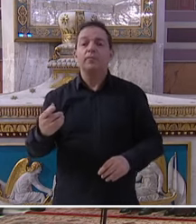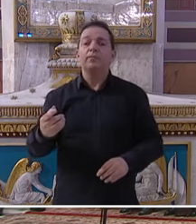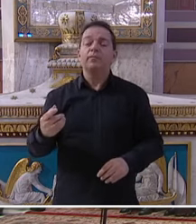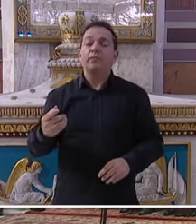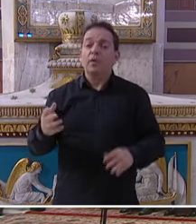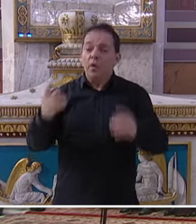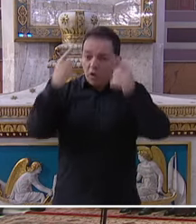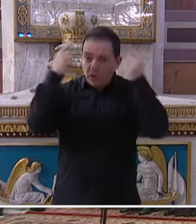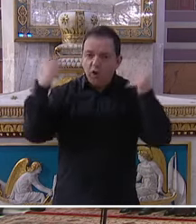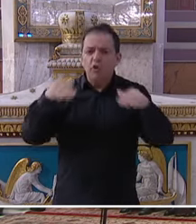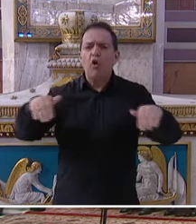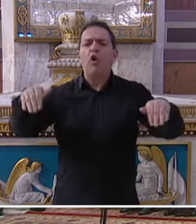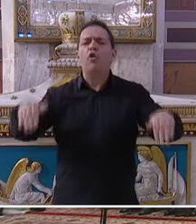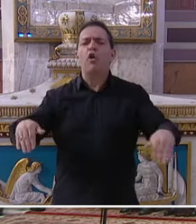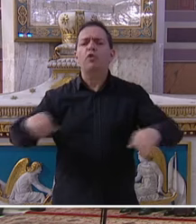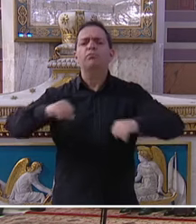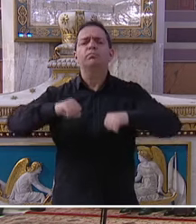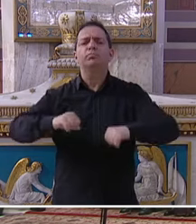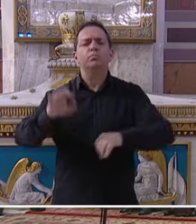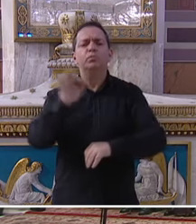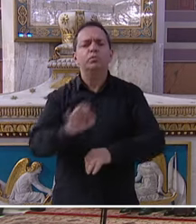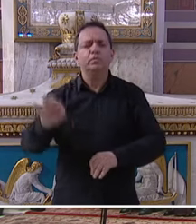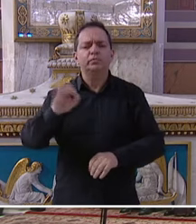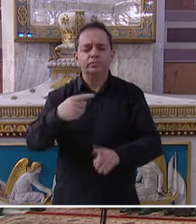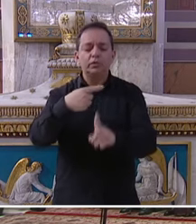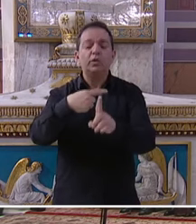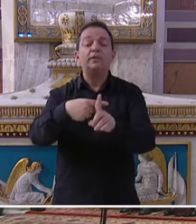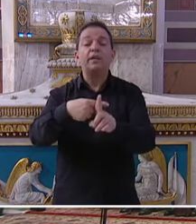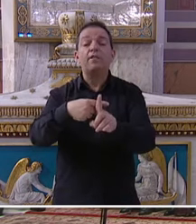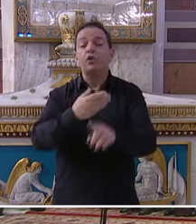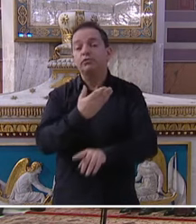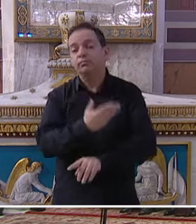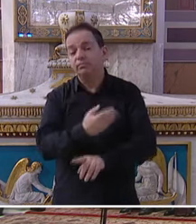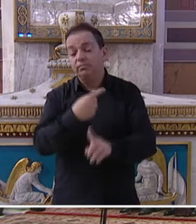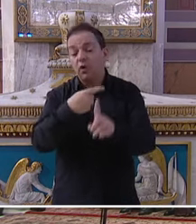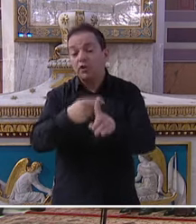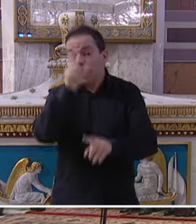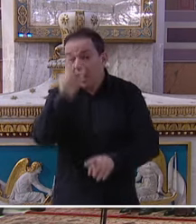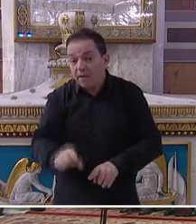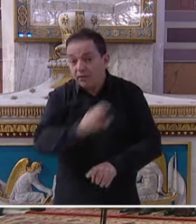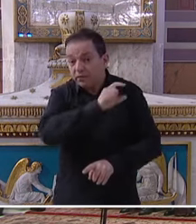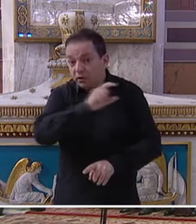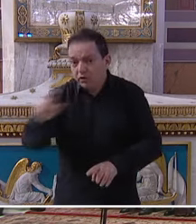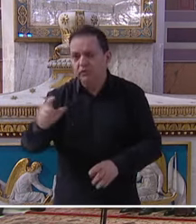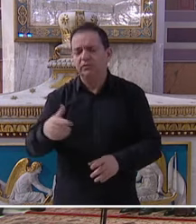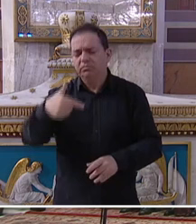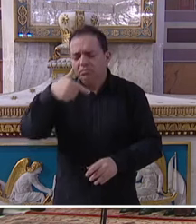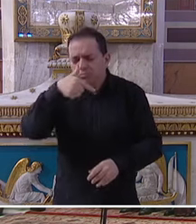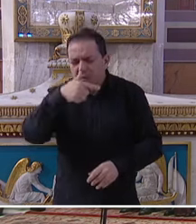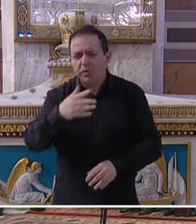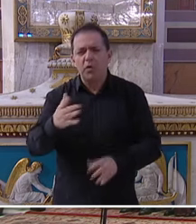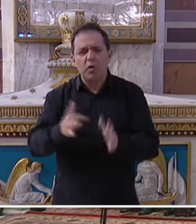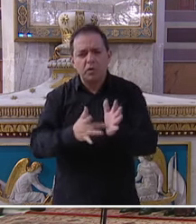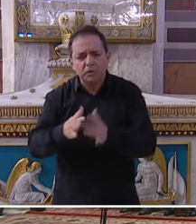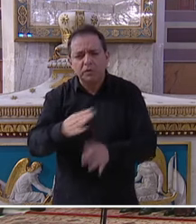Σταυρός, είναι η ταπείνωσης, είναι η θυσία. Γι' αυτό